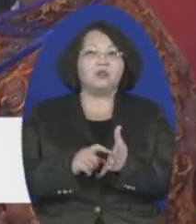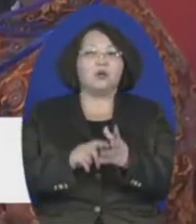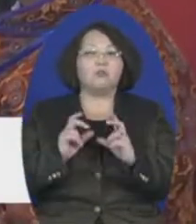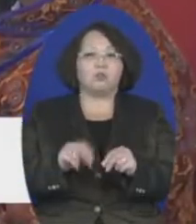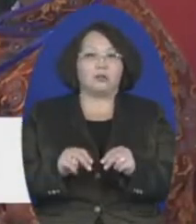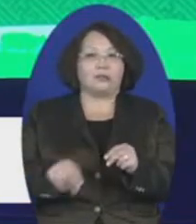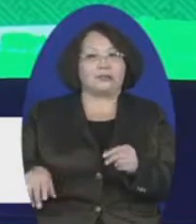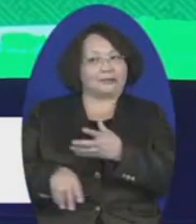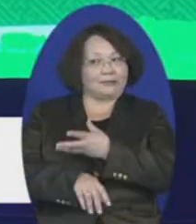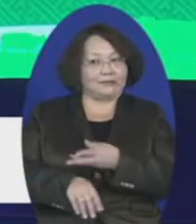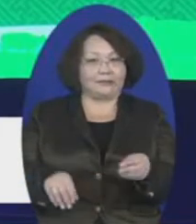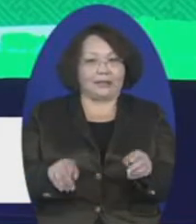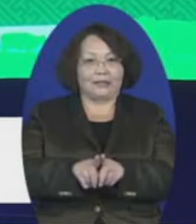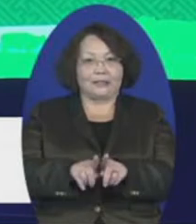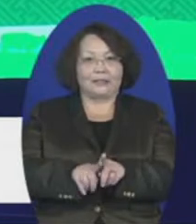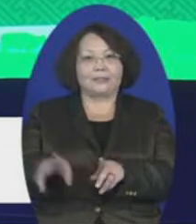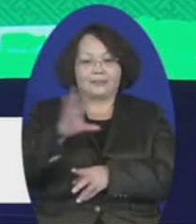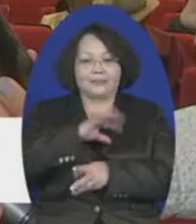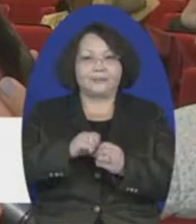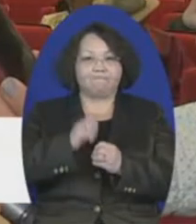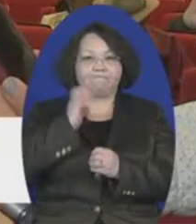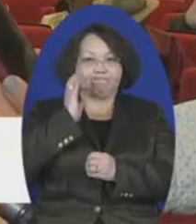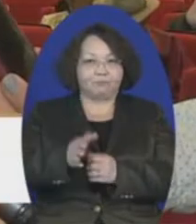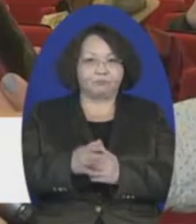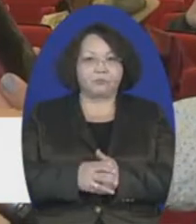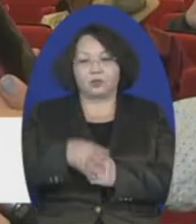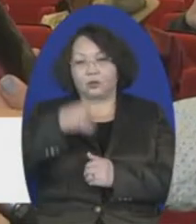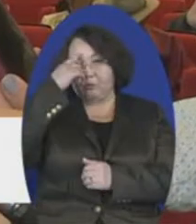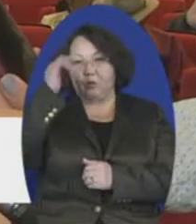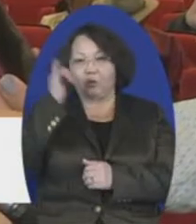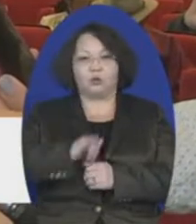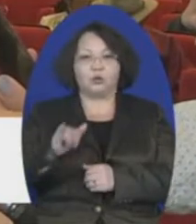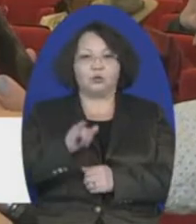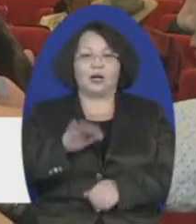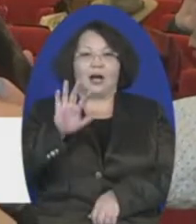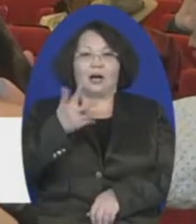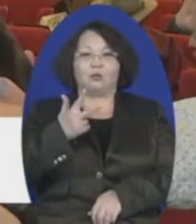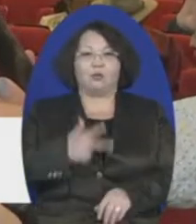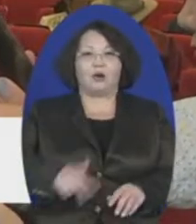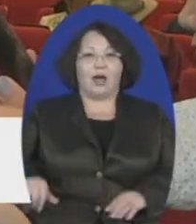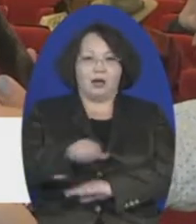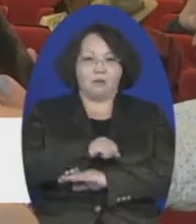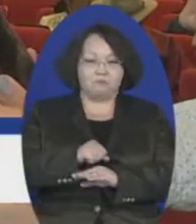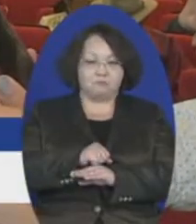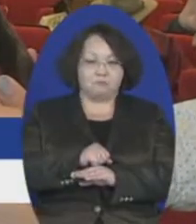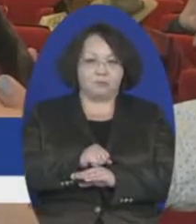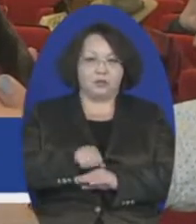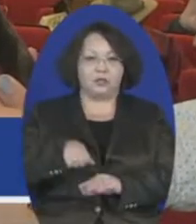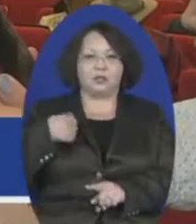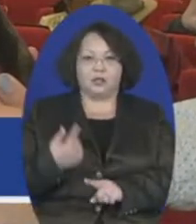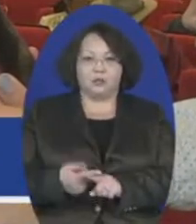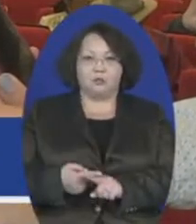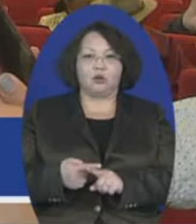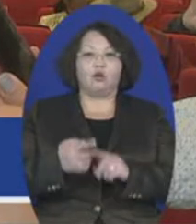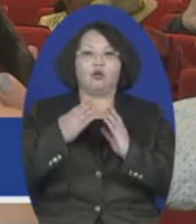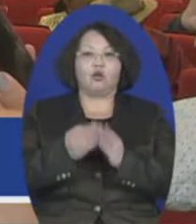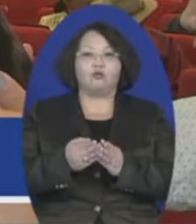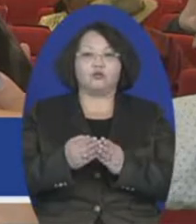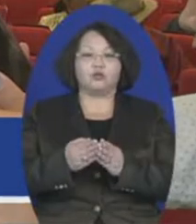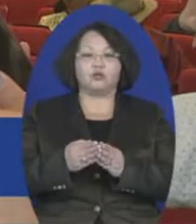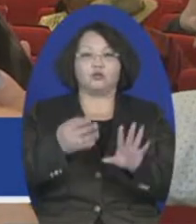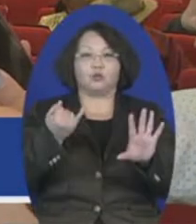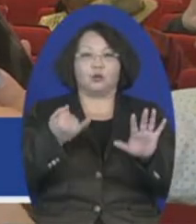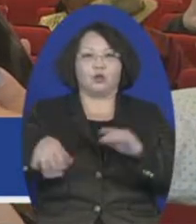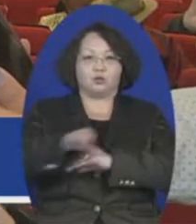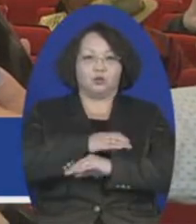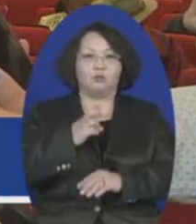бас эрүүл бүсээ тогтоохор болсон. Монгол улсын хувьд бол 13 аймаг мөн хөвсгөлийн 6 сум,